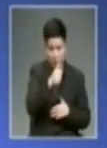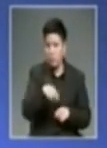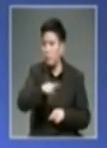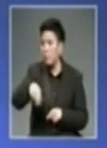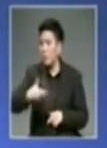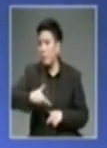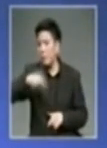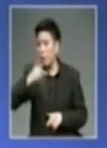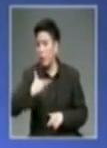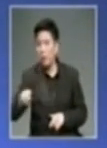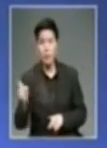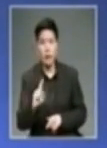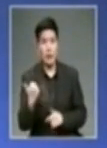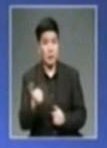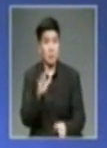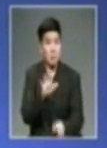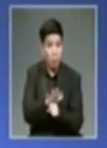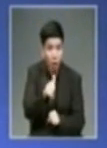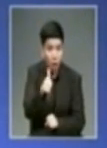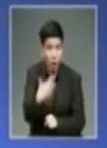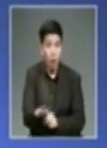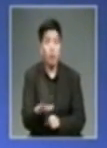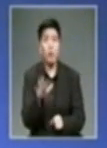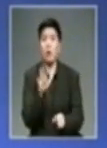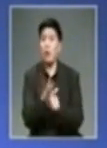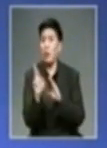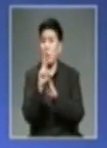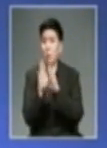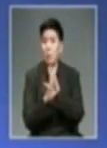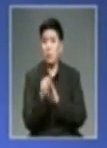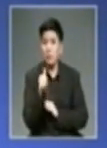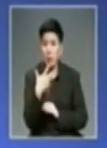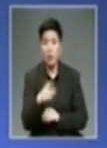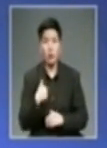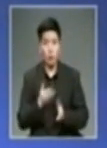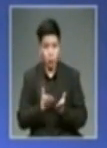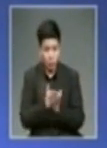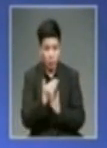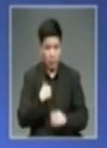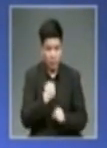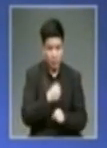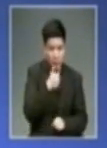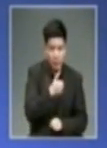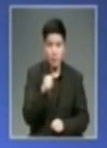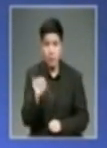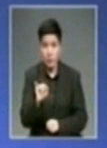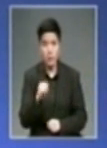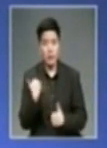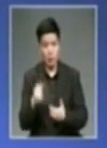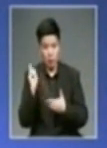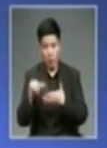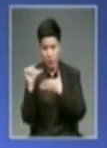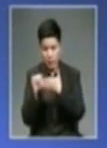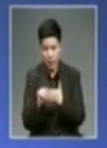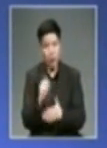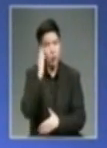จจุบันนั้นเราดีเพียงพอหรือยังระบบดีหรือยังหรือส่วนของเราทำดีหรือยังต้องปรับปรุงแก้ไขหรือไม่ต้องมีการพัฒนาไป